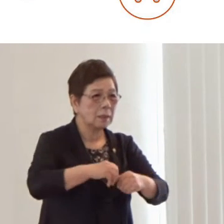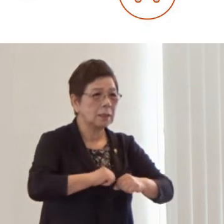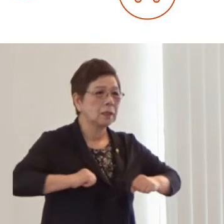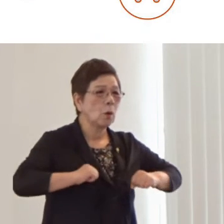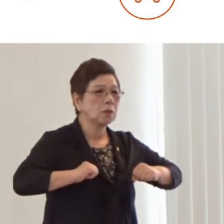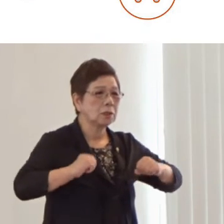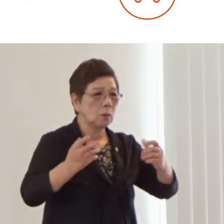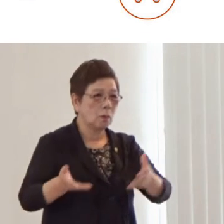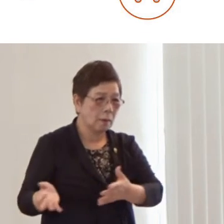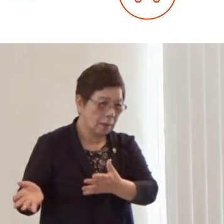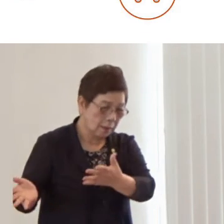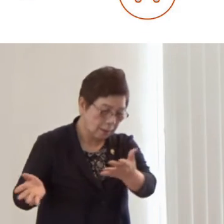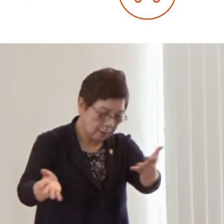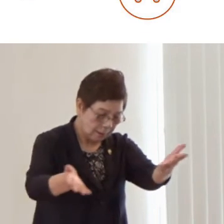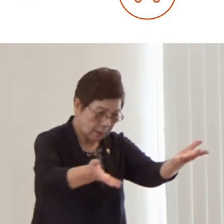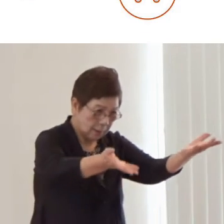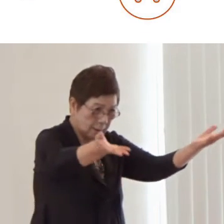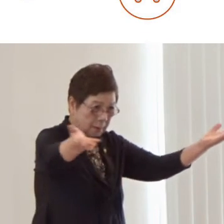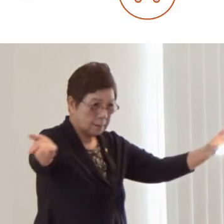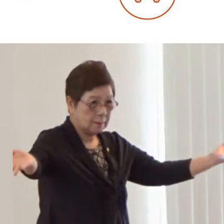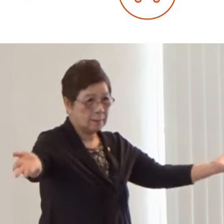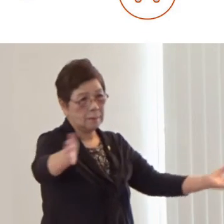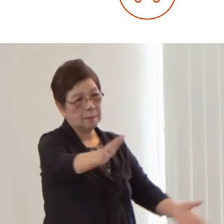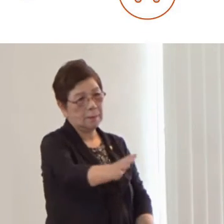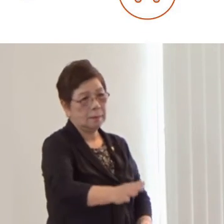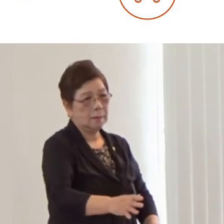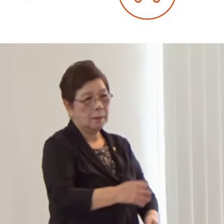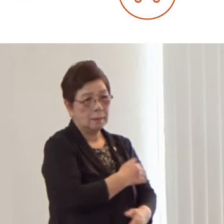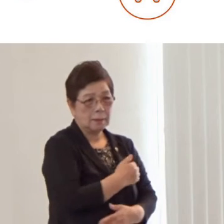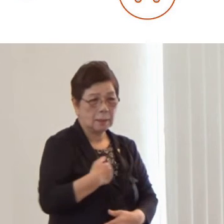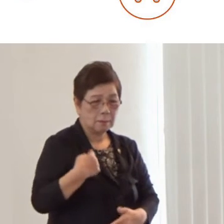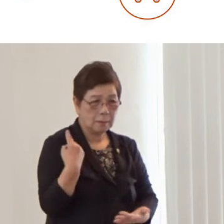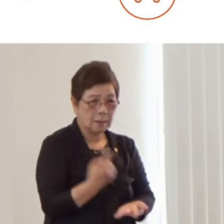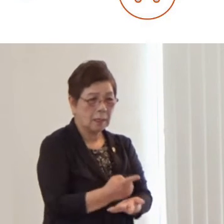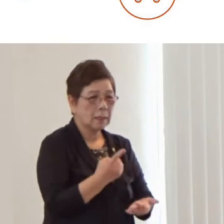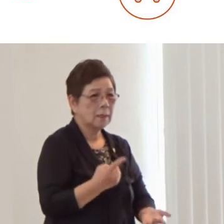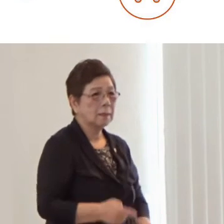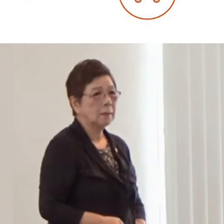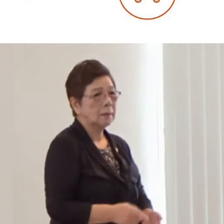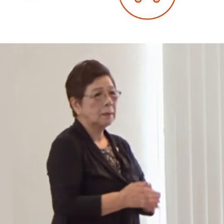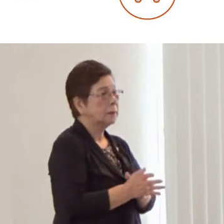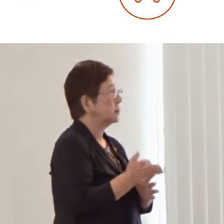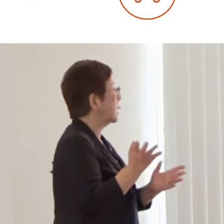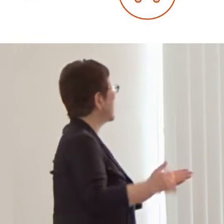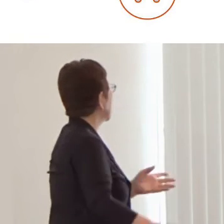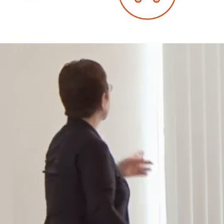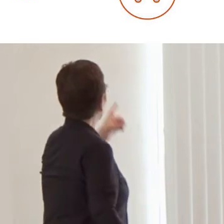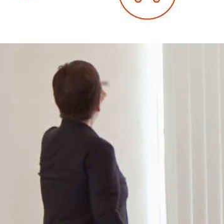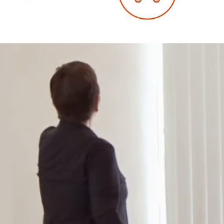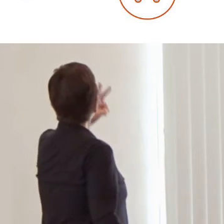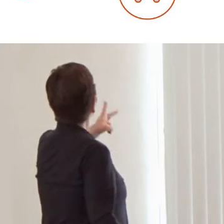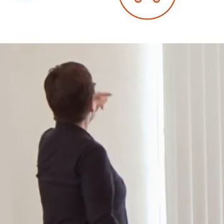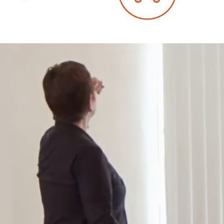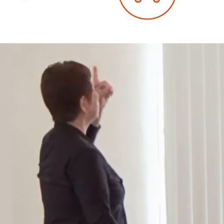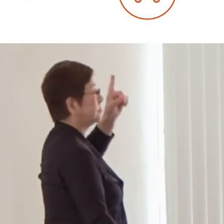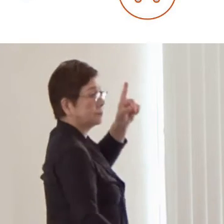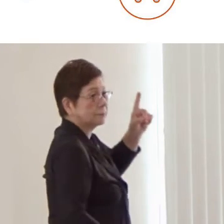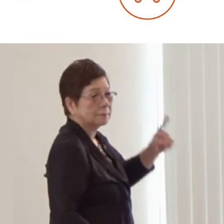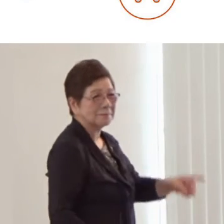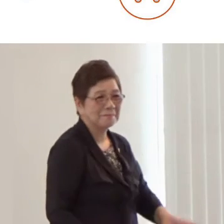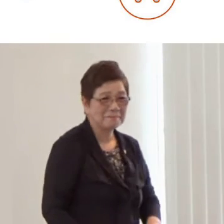もうできるだけ死なないように、健康グッズやサプ